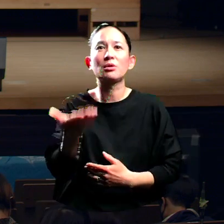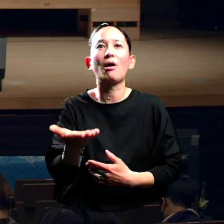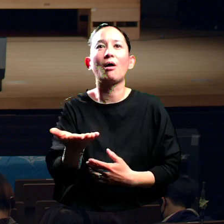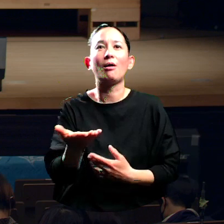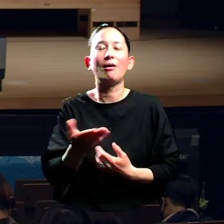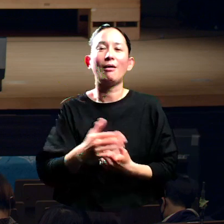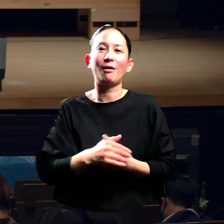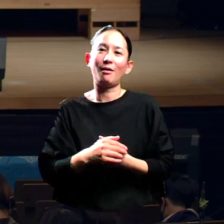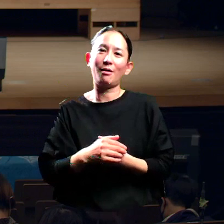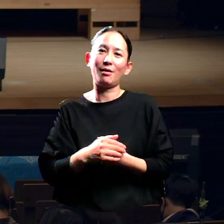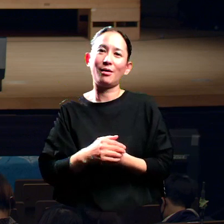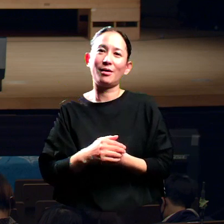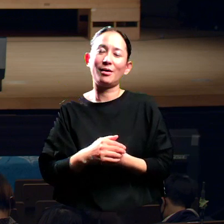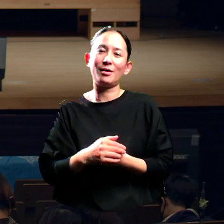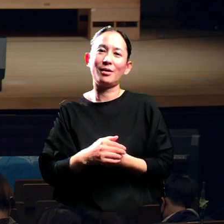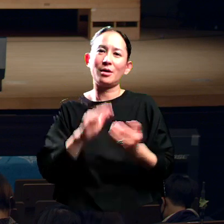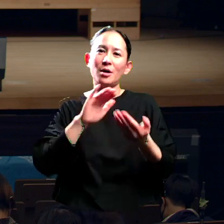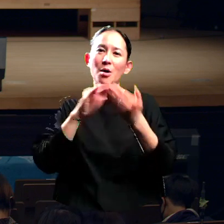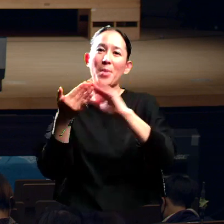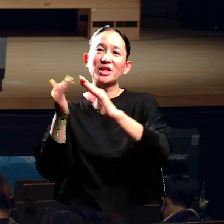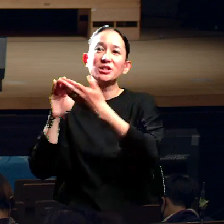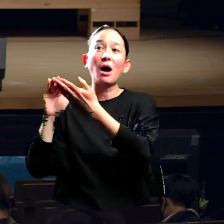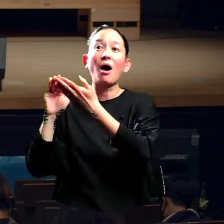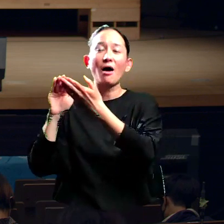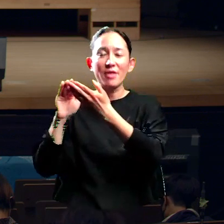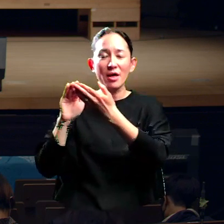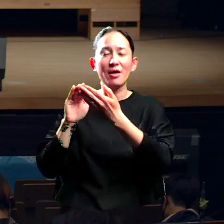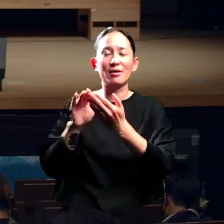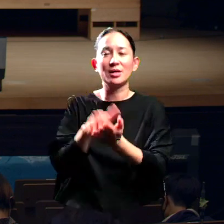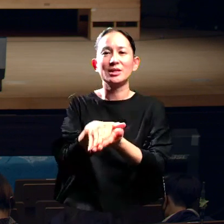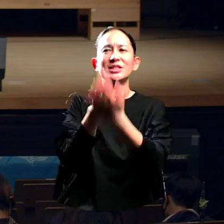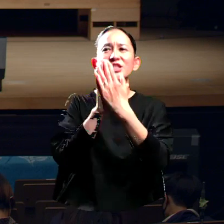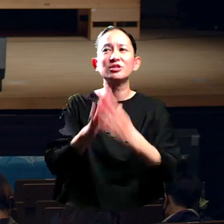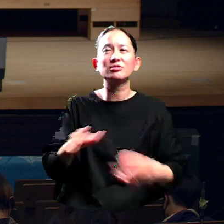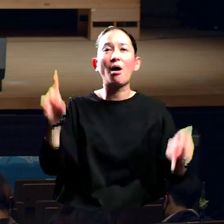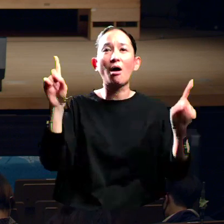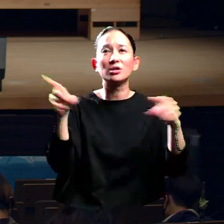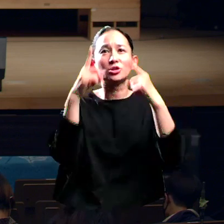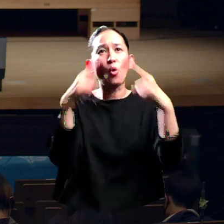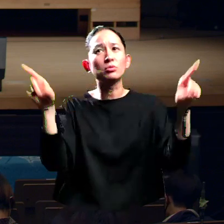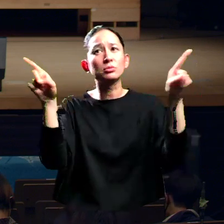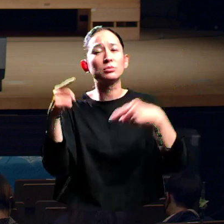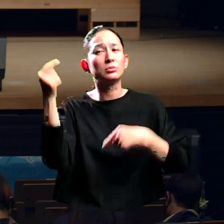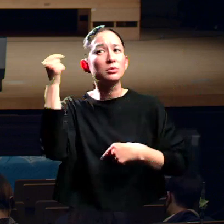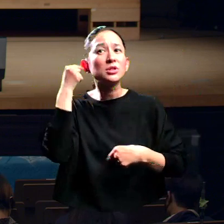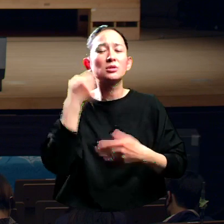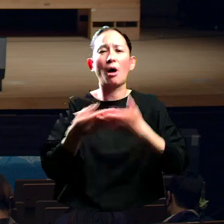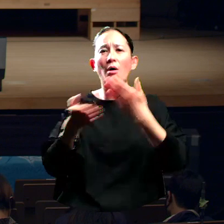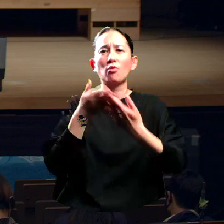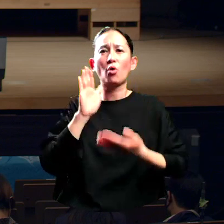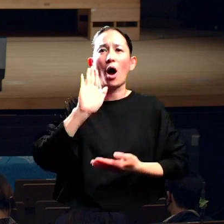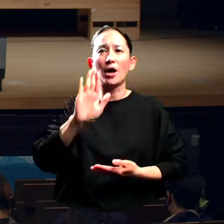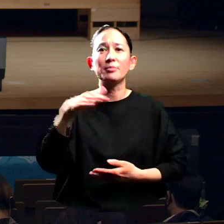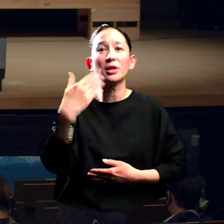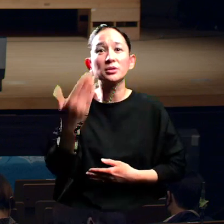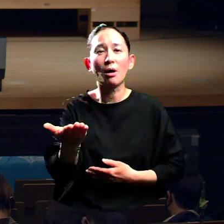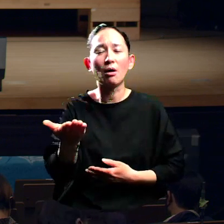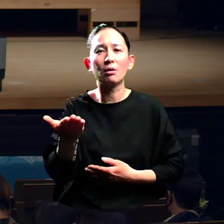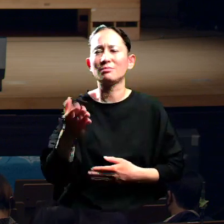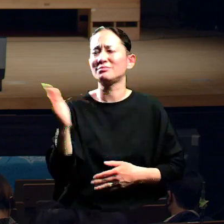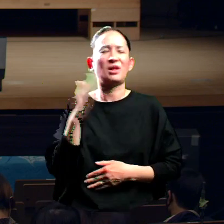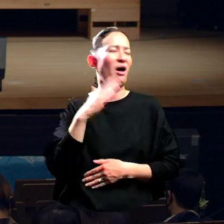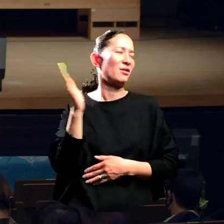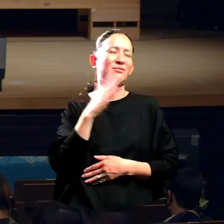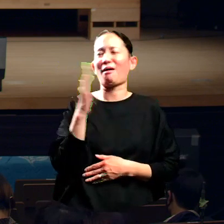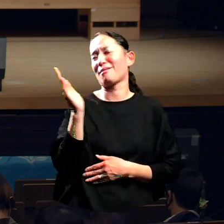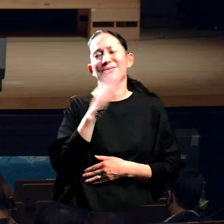about Easter? 街中でイースターソングって皆さん聞いたことあります？ Do you hear Easter songs in the streets? あ